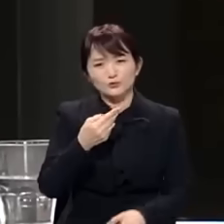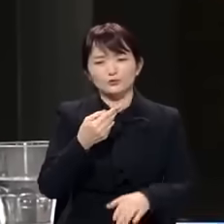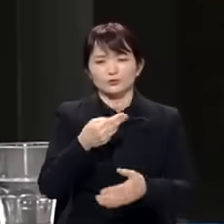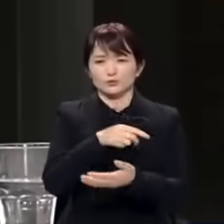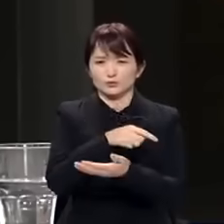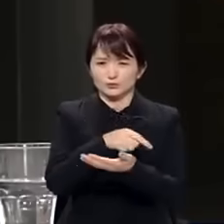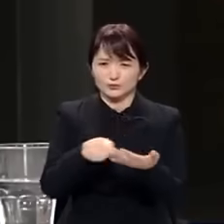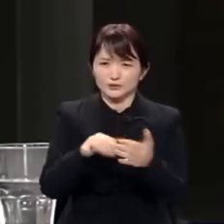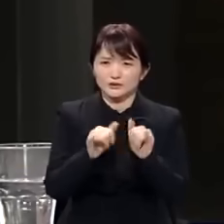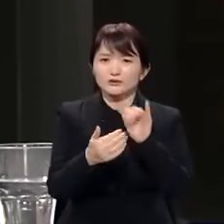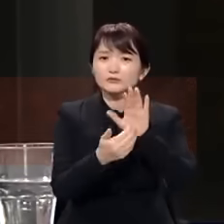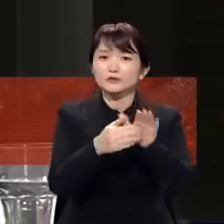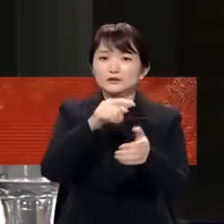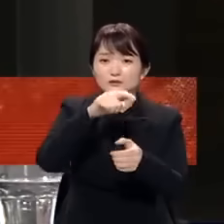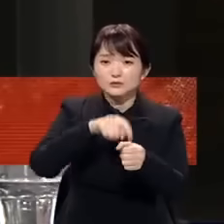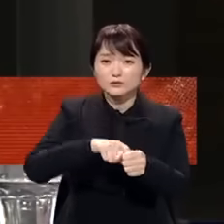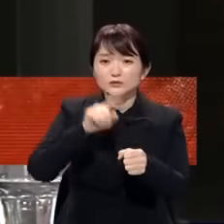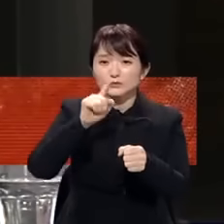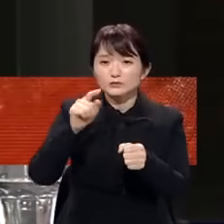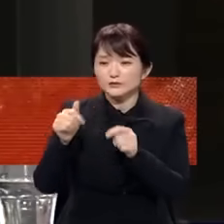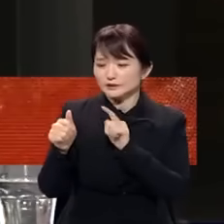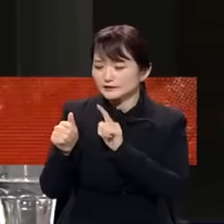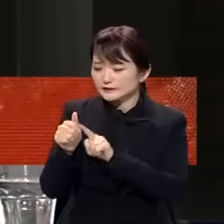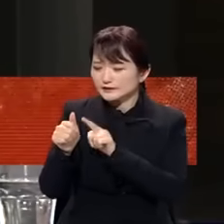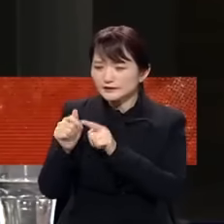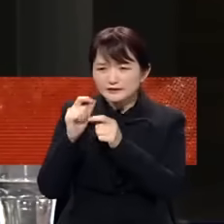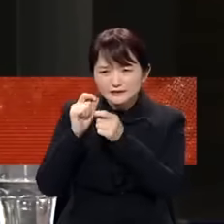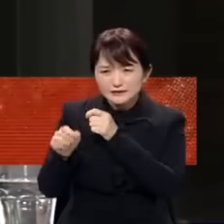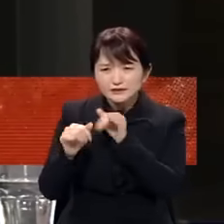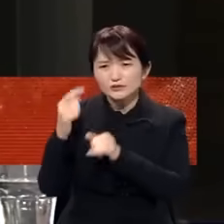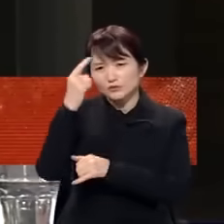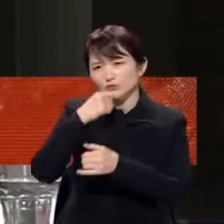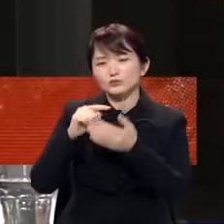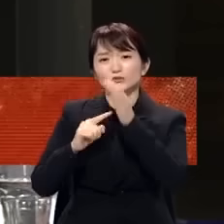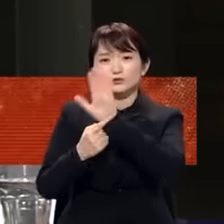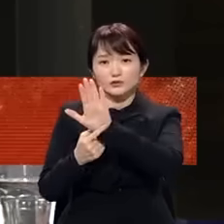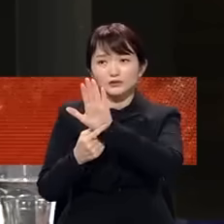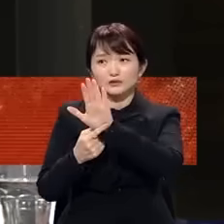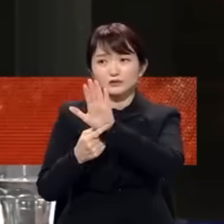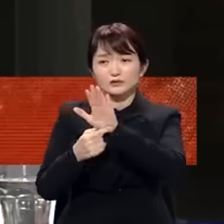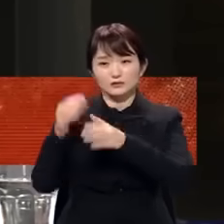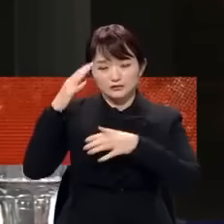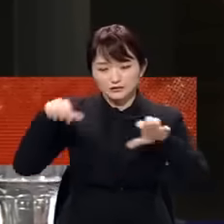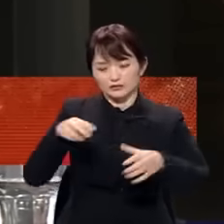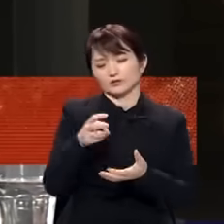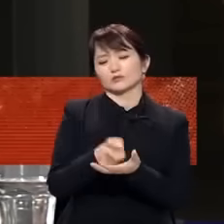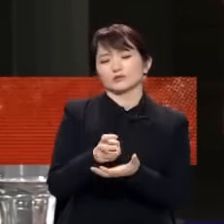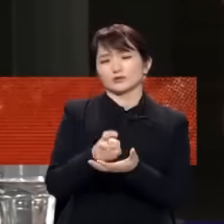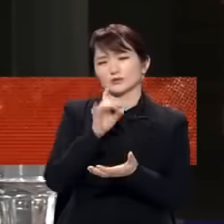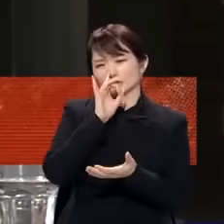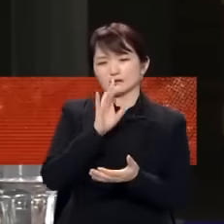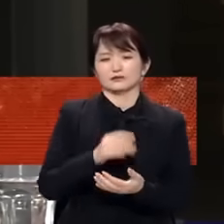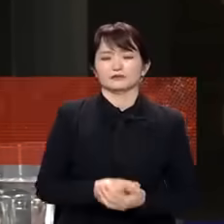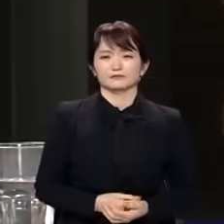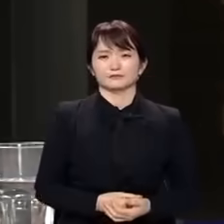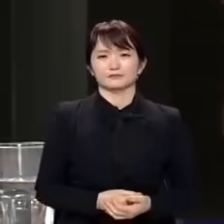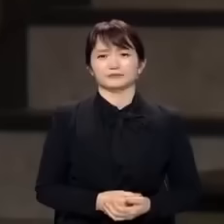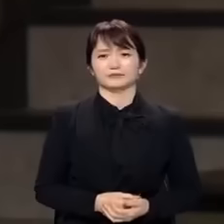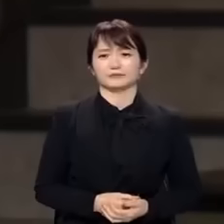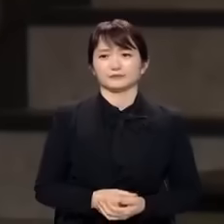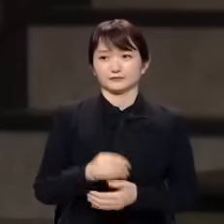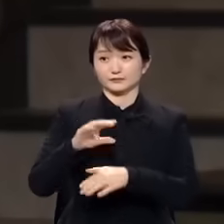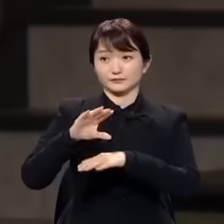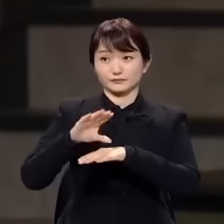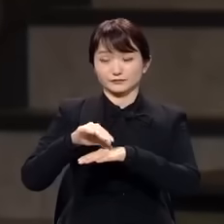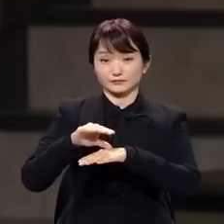저 사기꾼의 얼굴을 공개해야 되겠습니다만 뭐 우리나라 법이 그러면 안 된다는 거 교수님 아시잖아요. 예, 저희가 사실 방송을